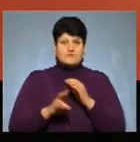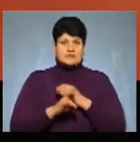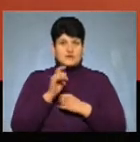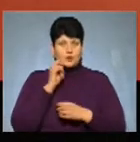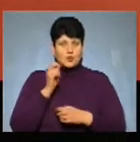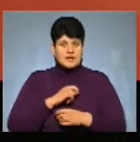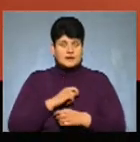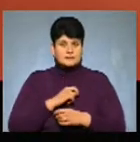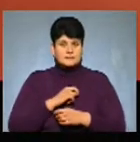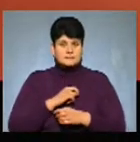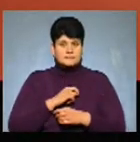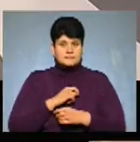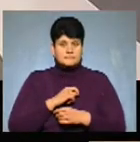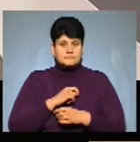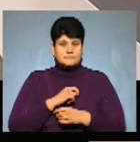України?